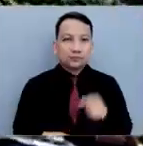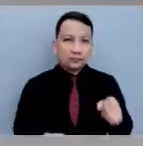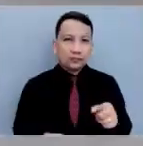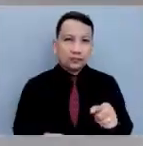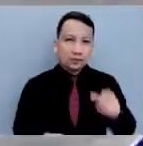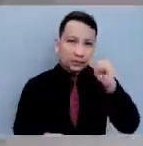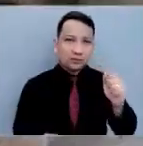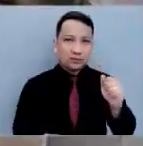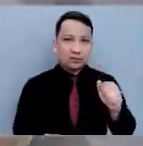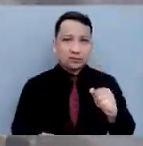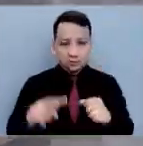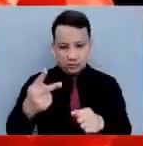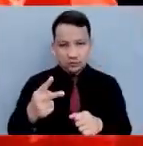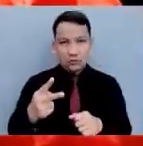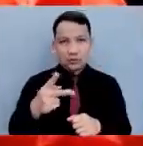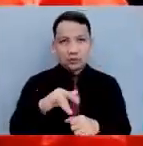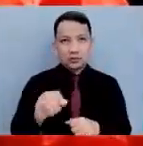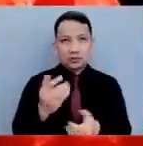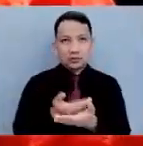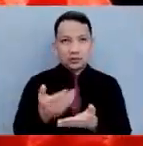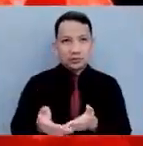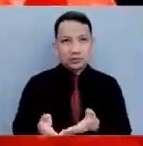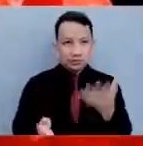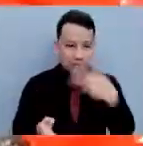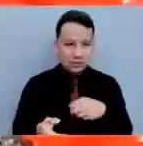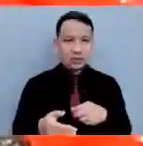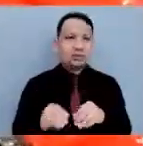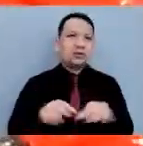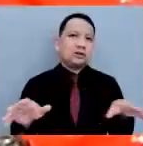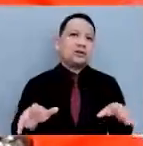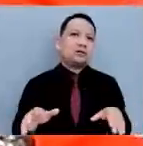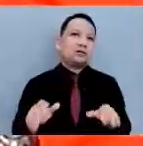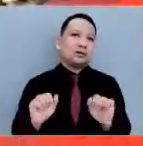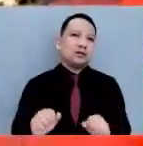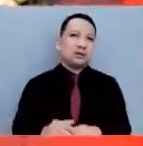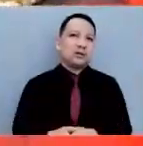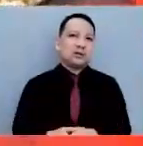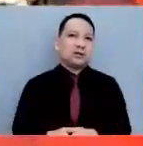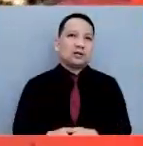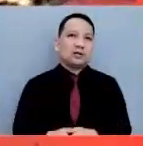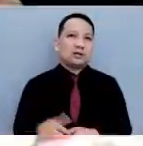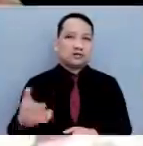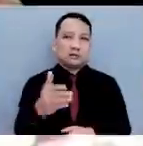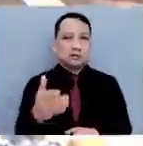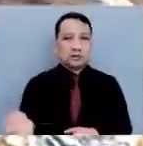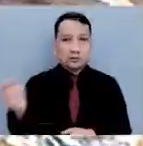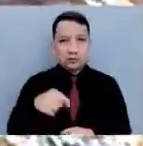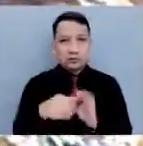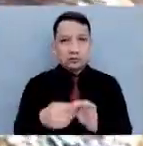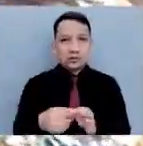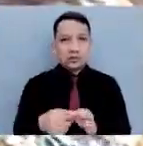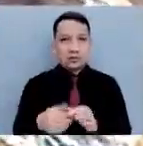Anthony, nakadalawang kilo ng bili. Magandang presyo, pangmasa. Nakawala ang mga tilapia mula sa palaisdaan sa gitna